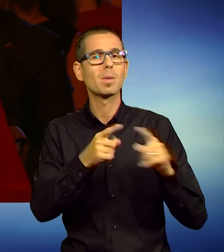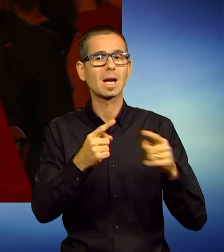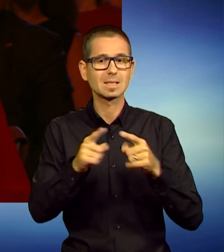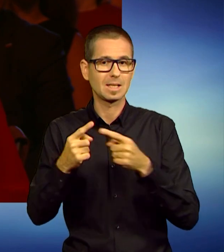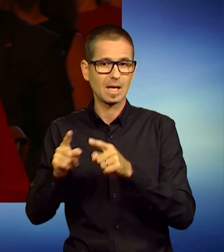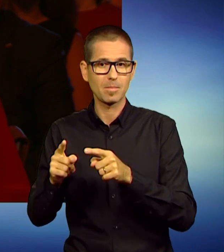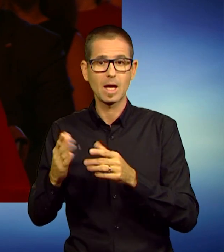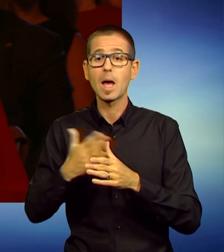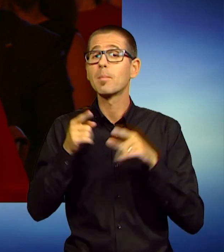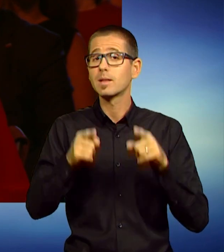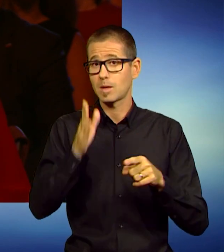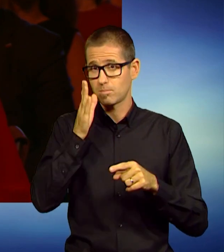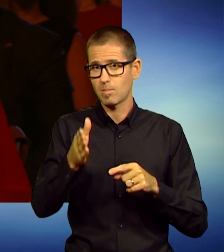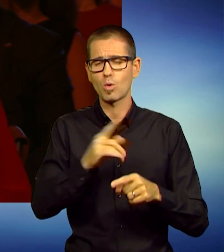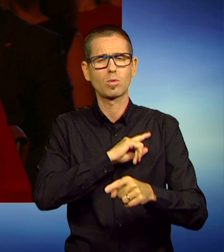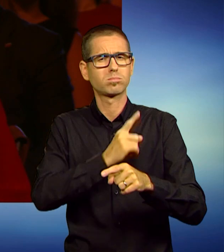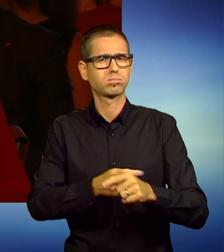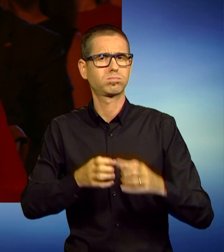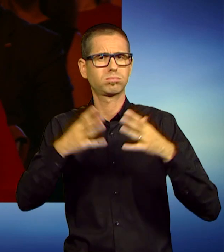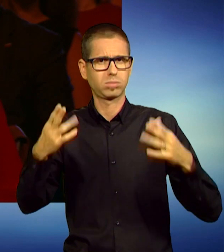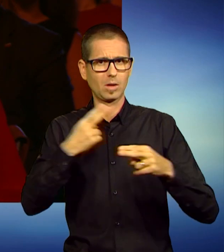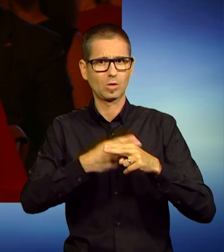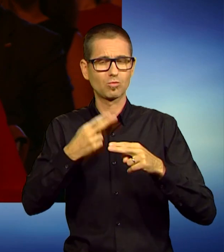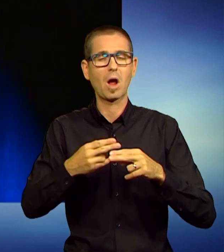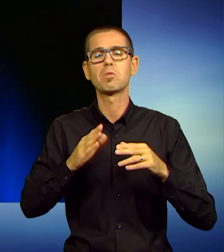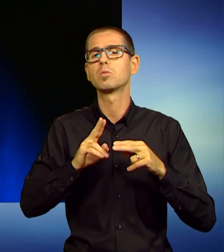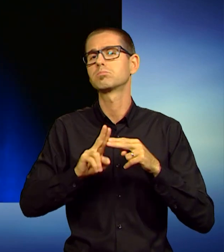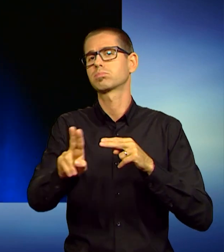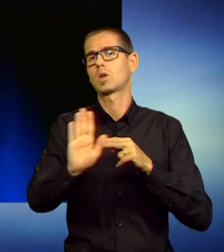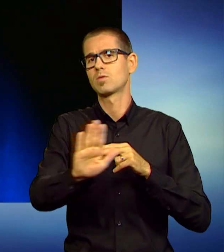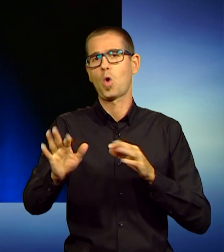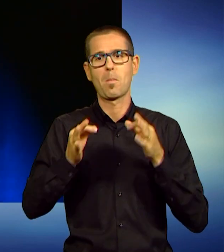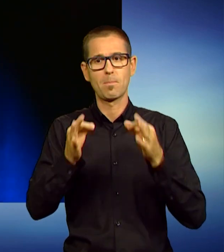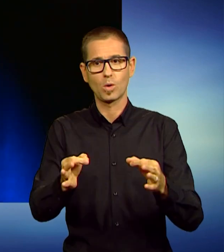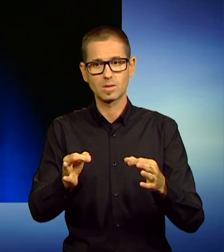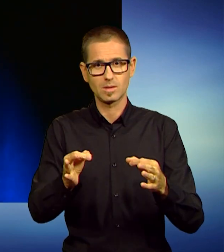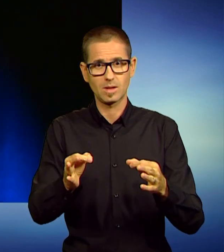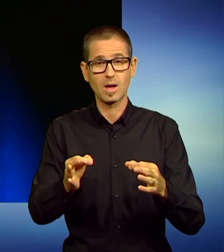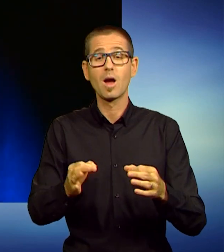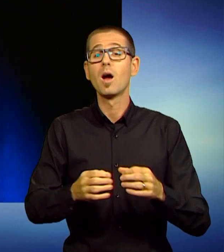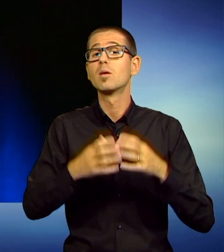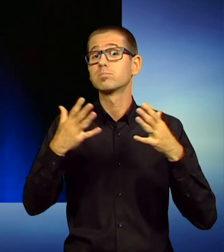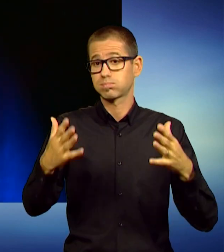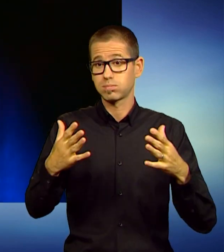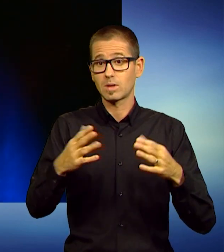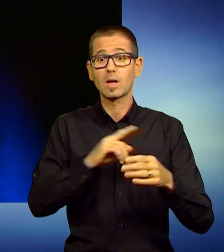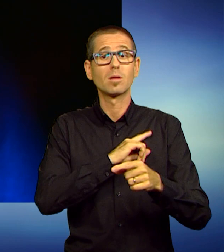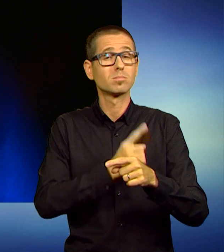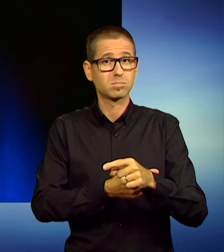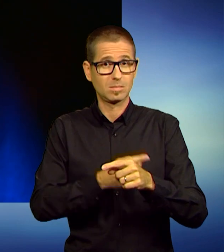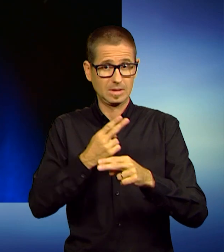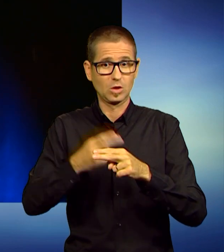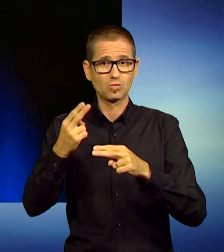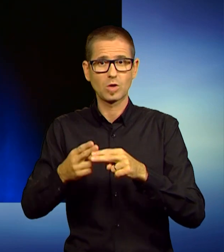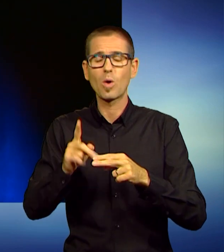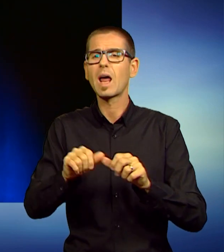razlikami, medtem pa bodo velesile šle svojo pot. V plesu velesil razdeljena in s tem nemočna Evropa